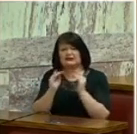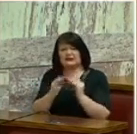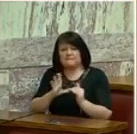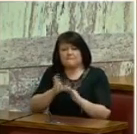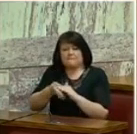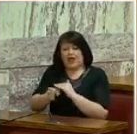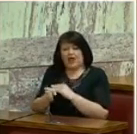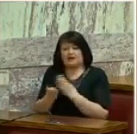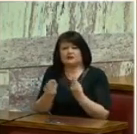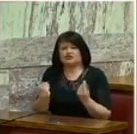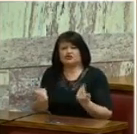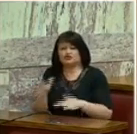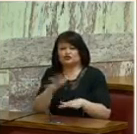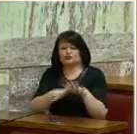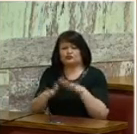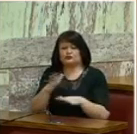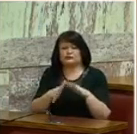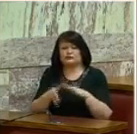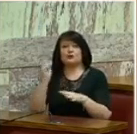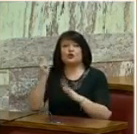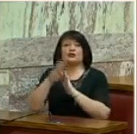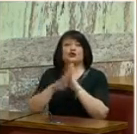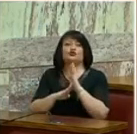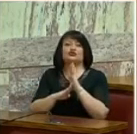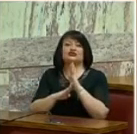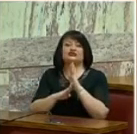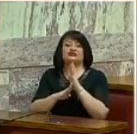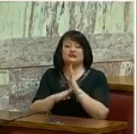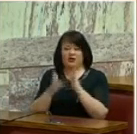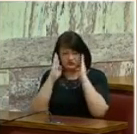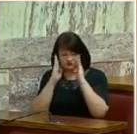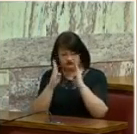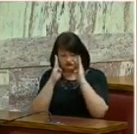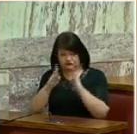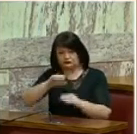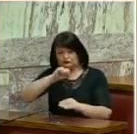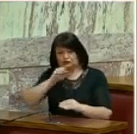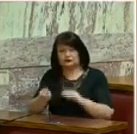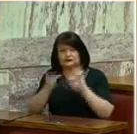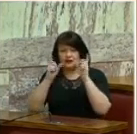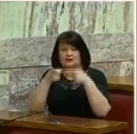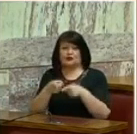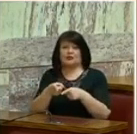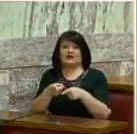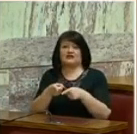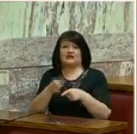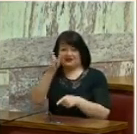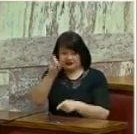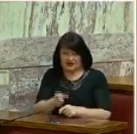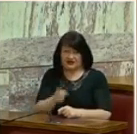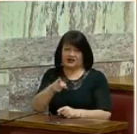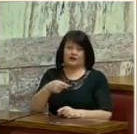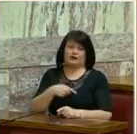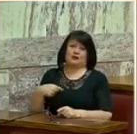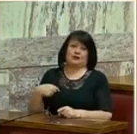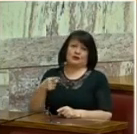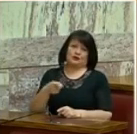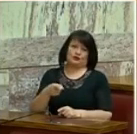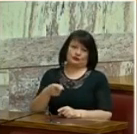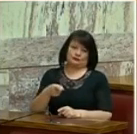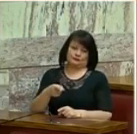πολιτικό σύστημα το οποίο υπηρέτησε αυτή η παράταξη και φυσικά ο συγκεκριμένος επικεφαλής.